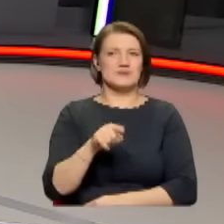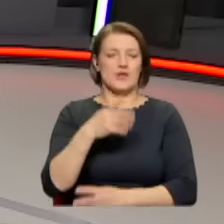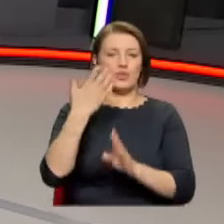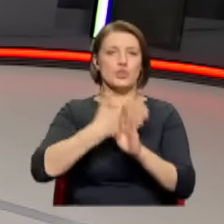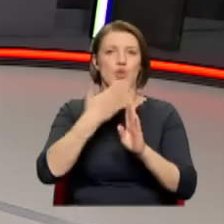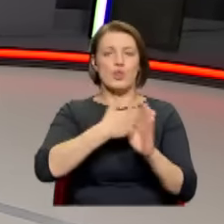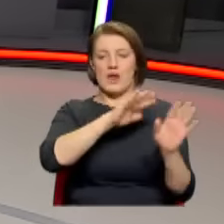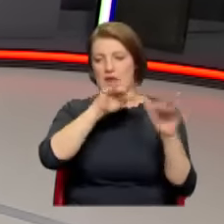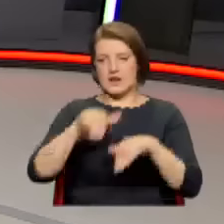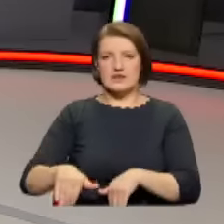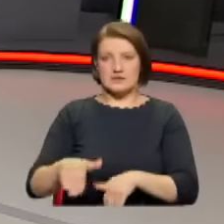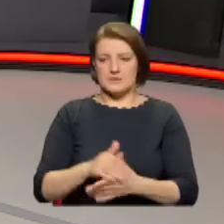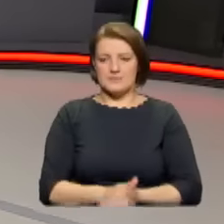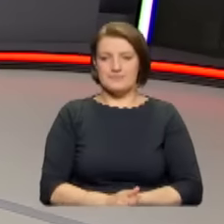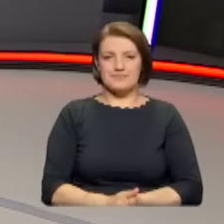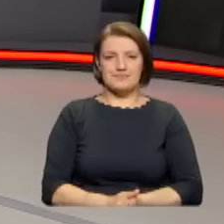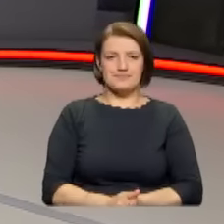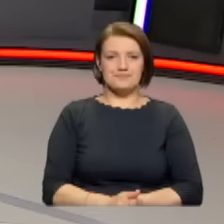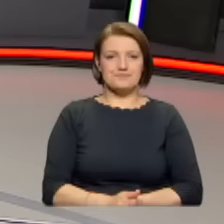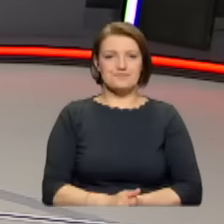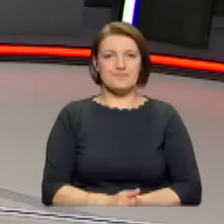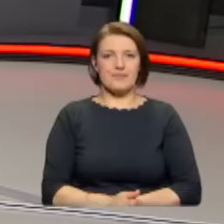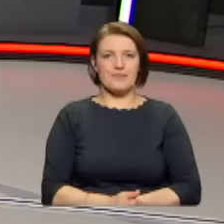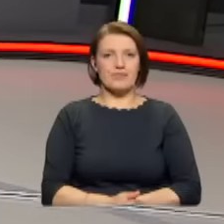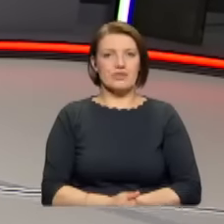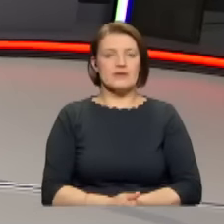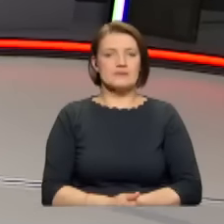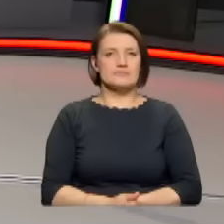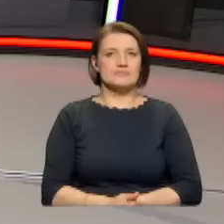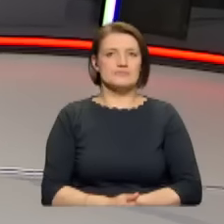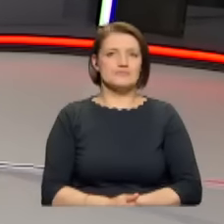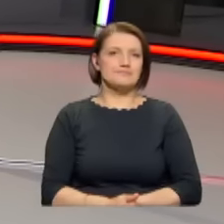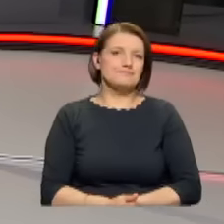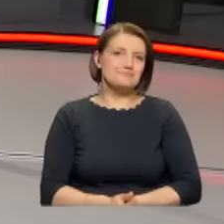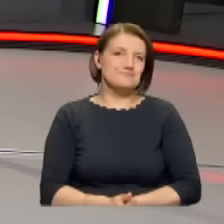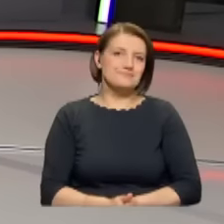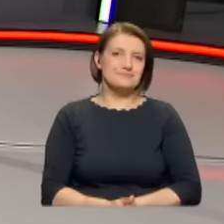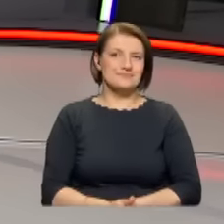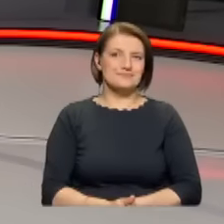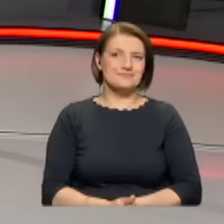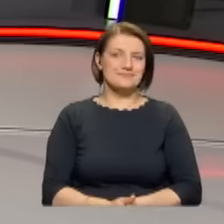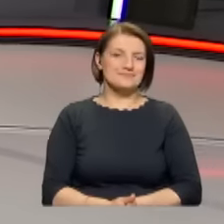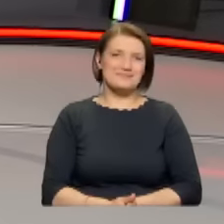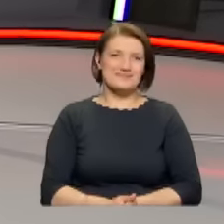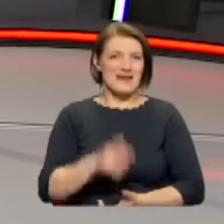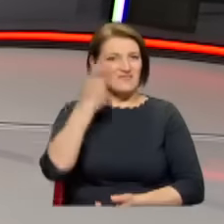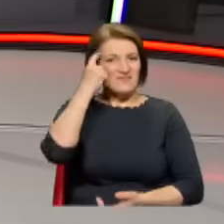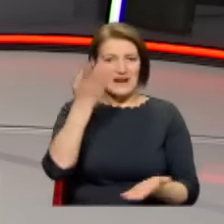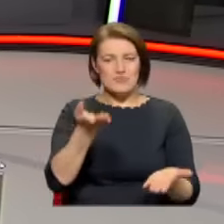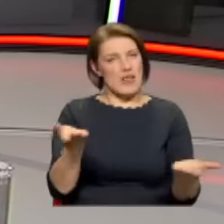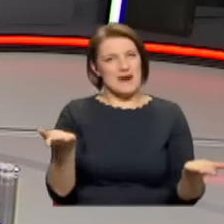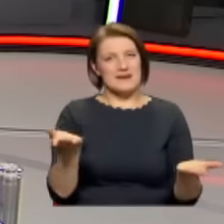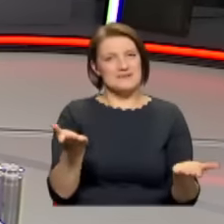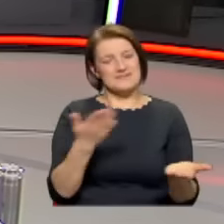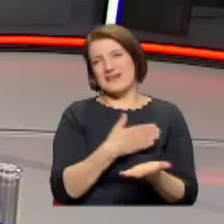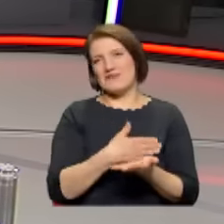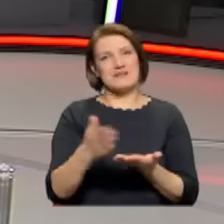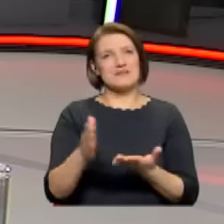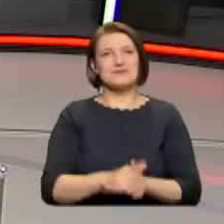döner getiriyor. Fıkra bu kadar. Devam ediyoruz.